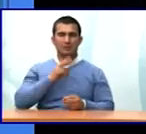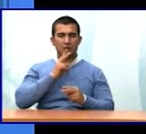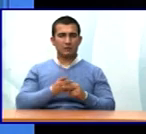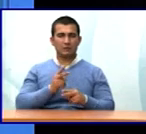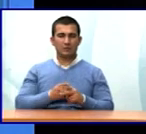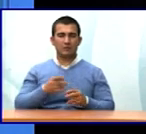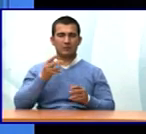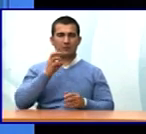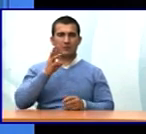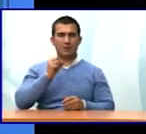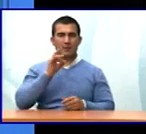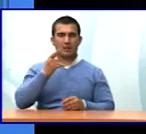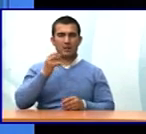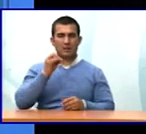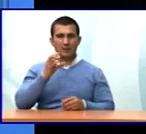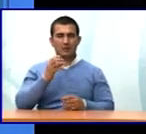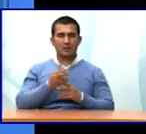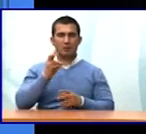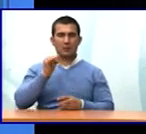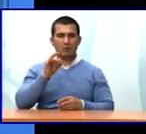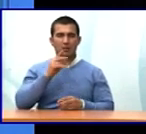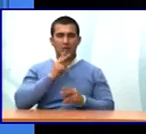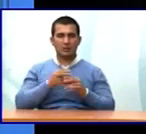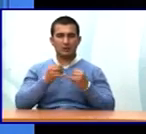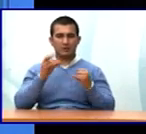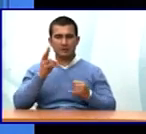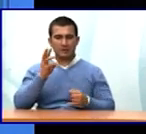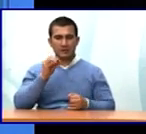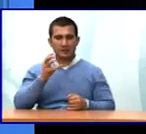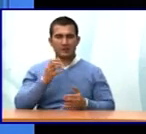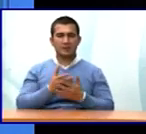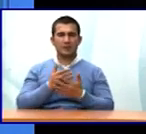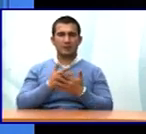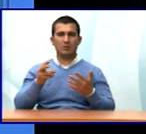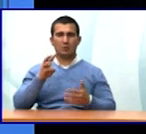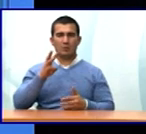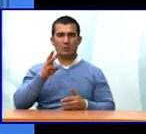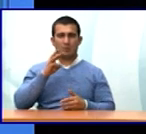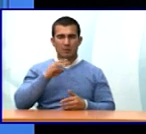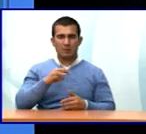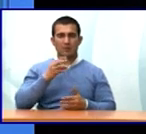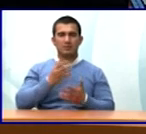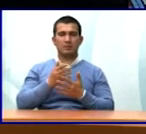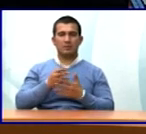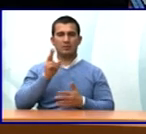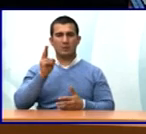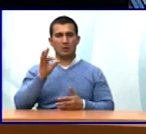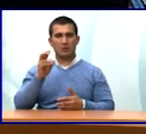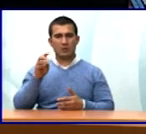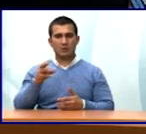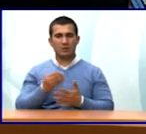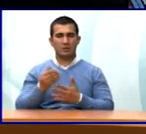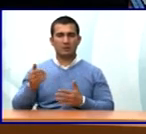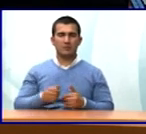temir, manganiz, bor, mis, rux, molibden hamda kobalt elementlar.